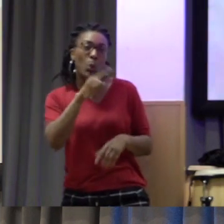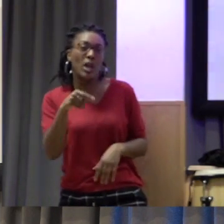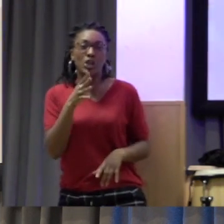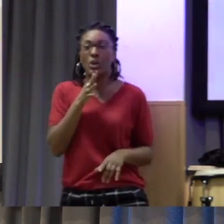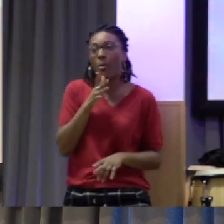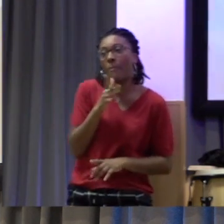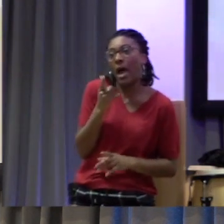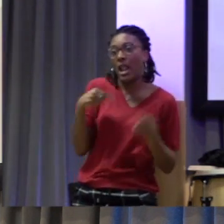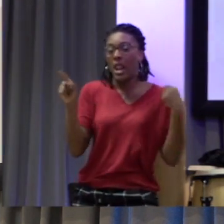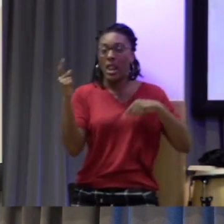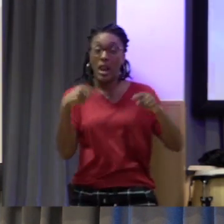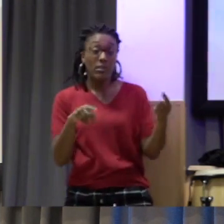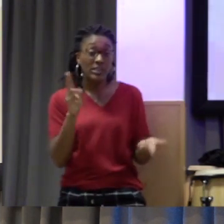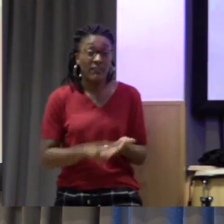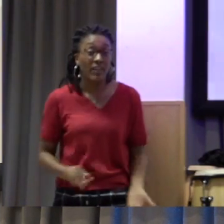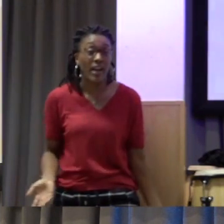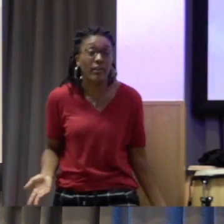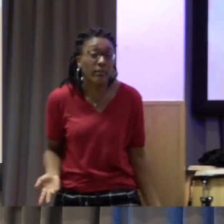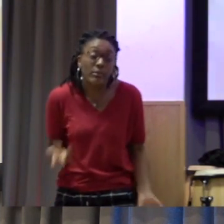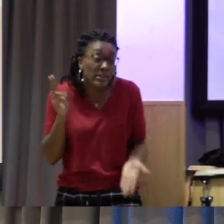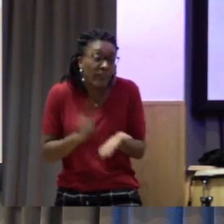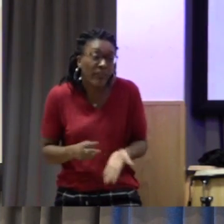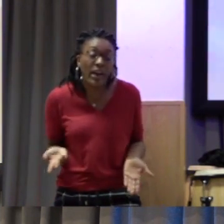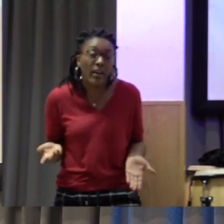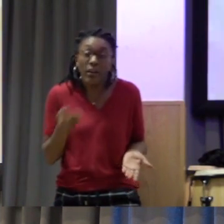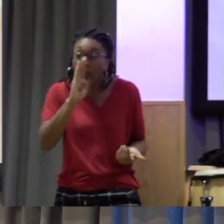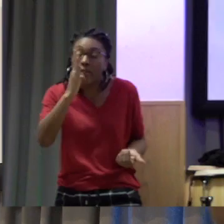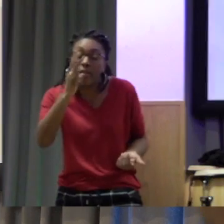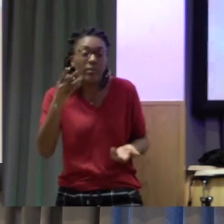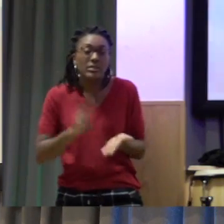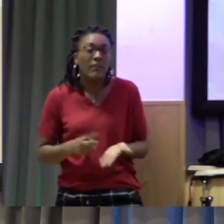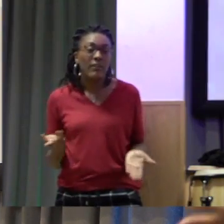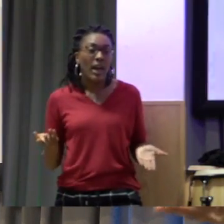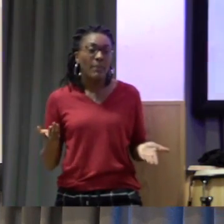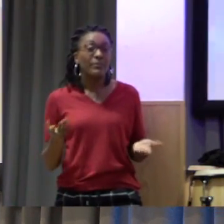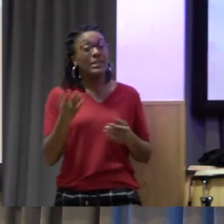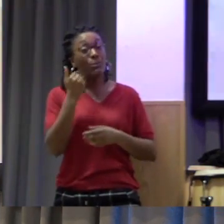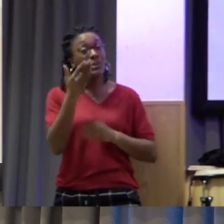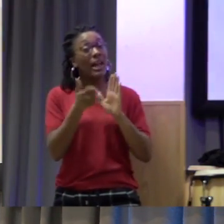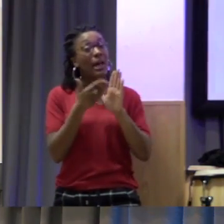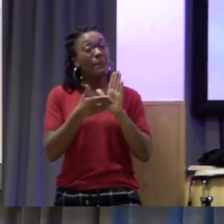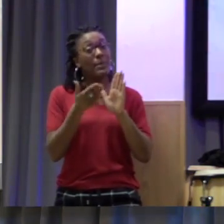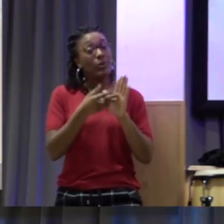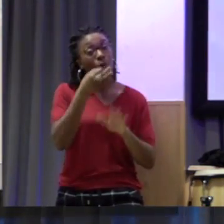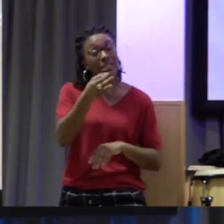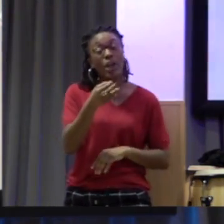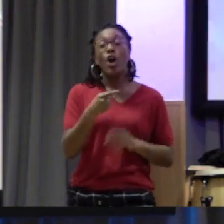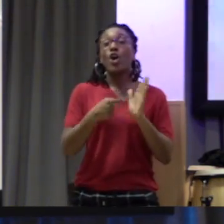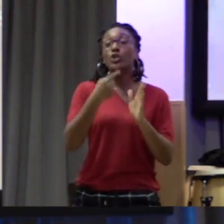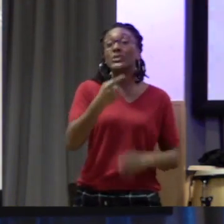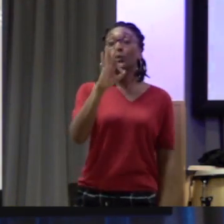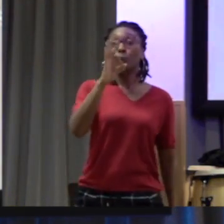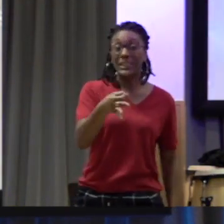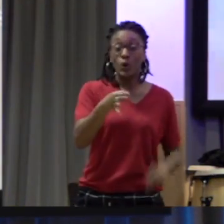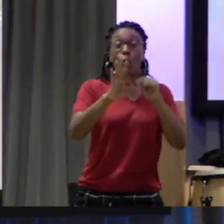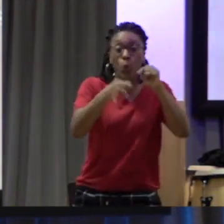Ça fait sourire, mais c'est une réalité, chers frères et sœurs. C'est pour ça que la parole de Dieu nous veut nous faire comprendre que lorsque vous dites oui, que votre oui soit